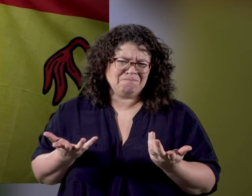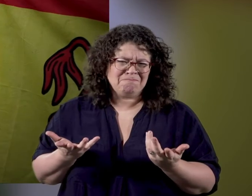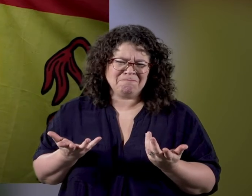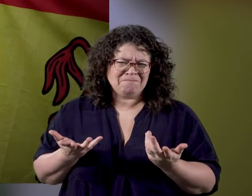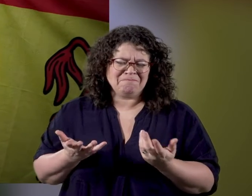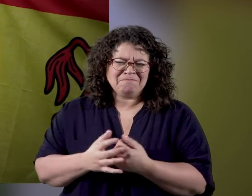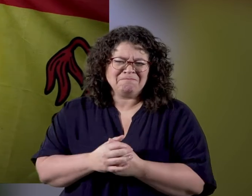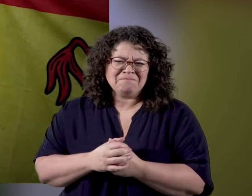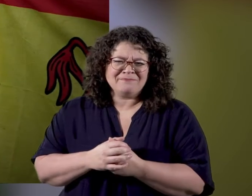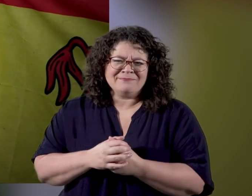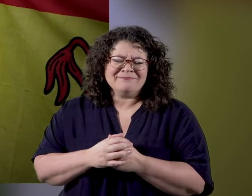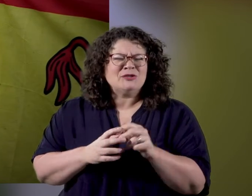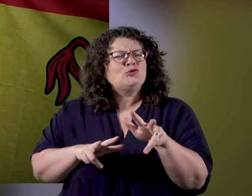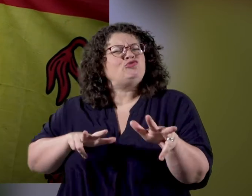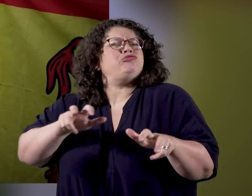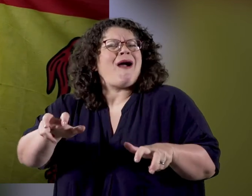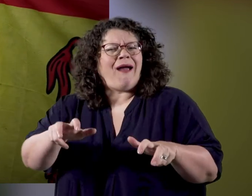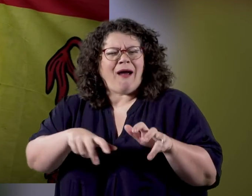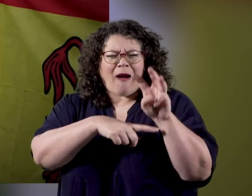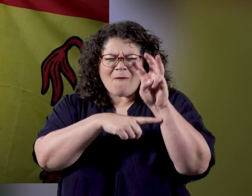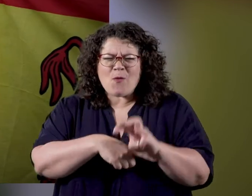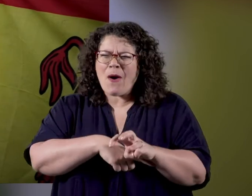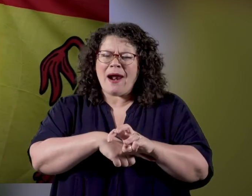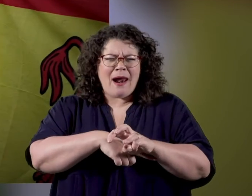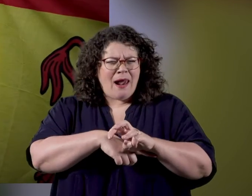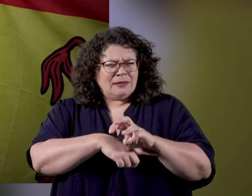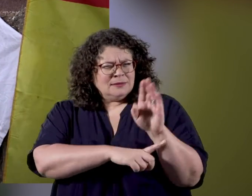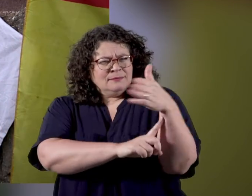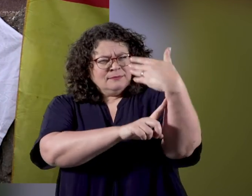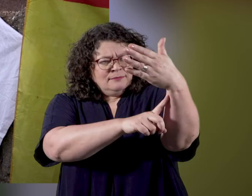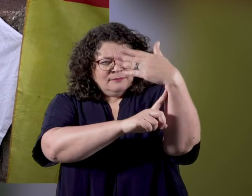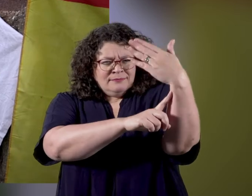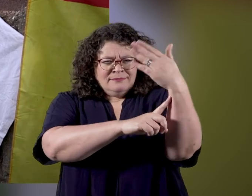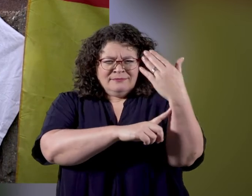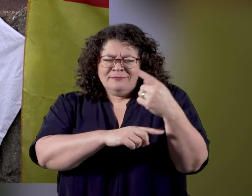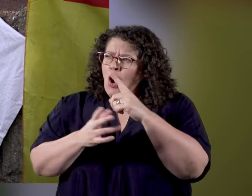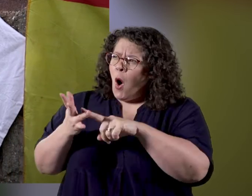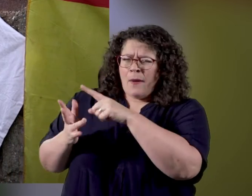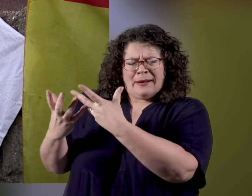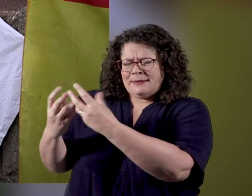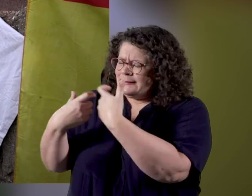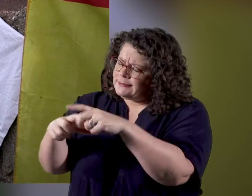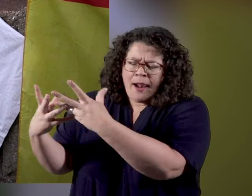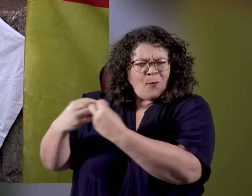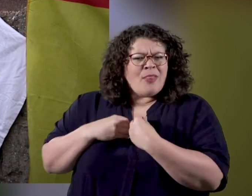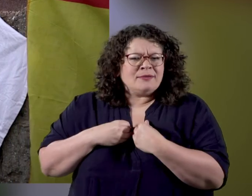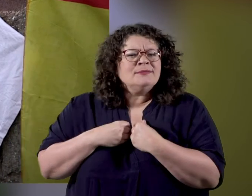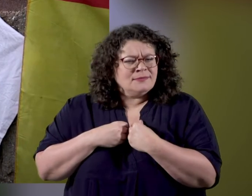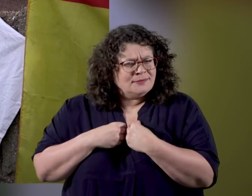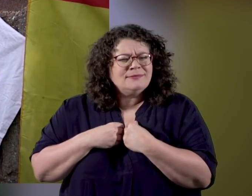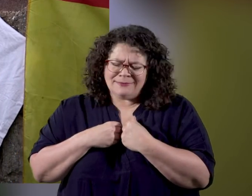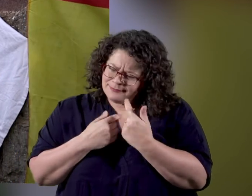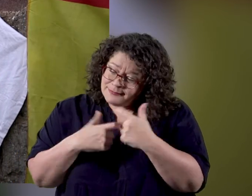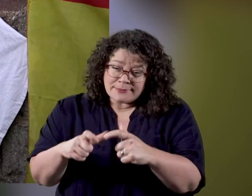fe'i liwiau yn agos ataf, yn barod i'r alwad pan ddaw. Os yw Owain yn parhau ar ffôn ein